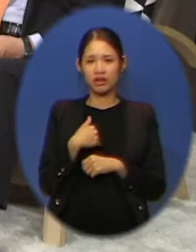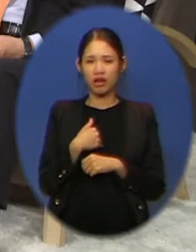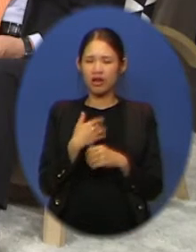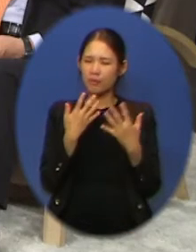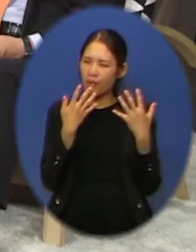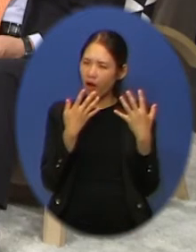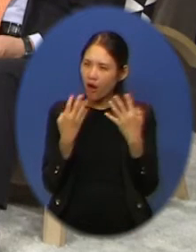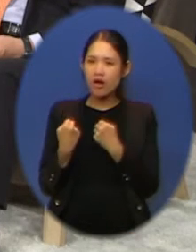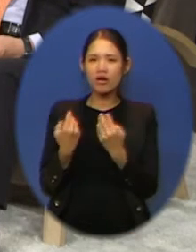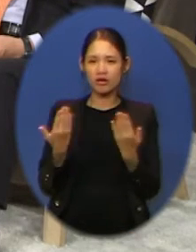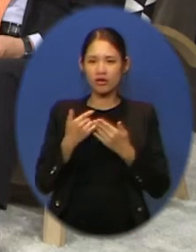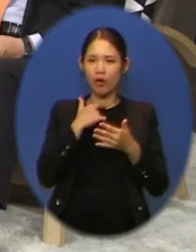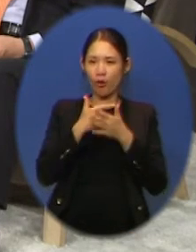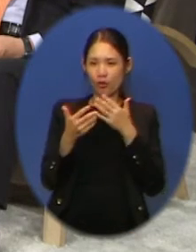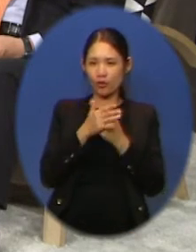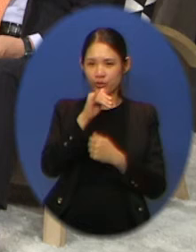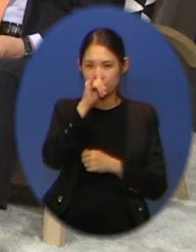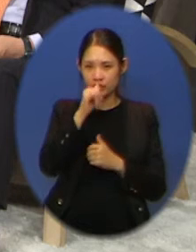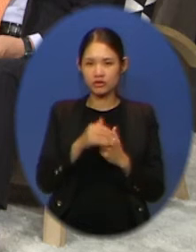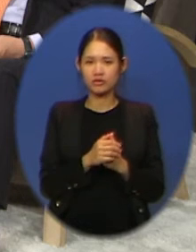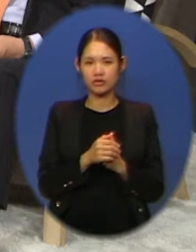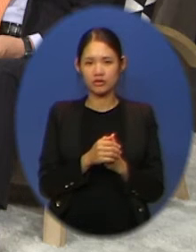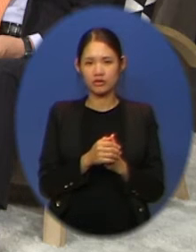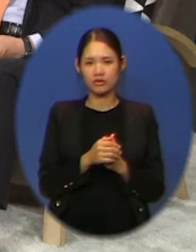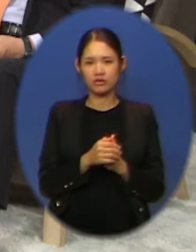뭐 별거 다 했습니다. 그래갖고는